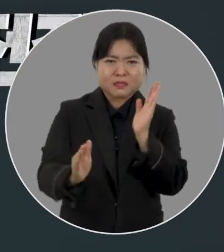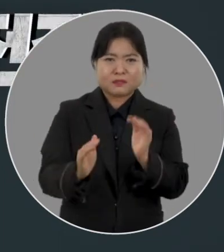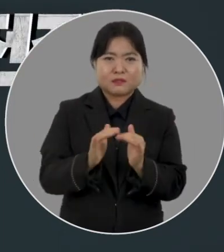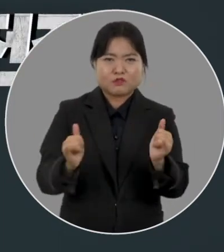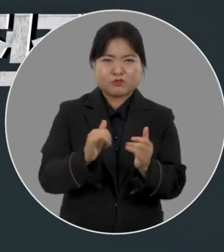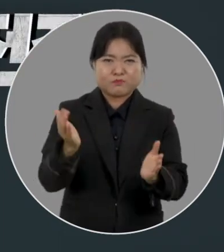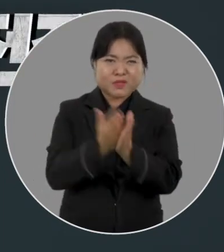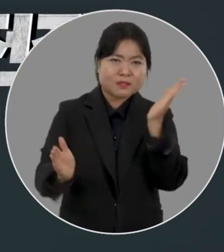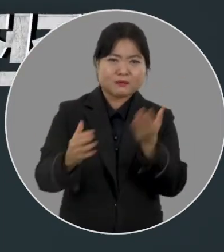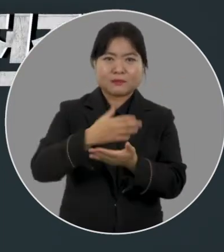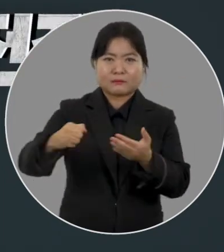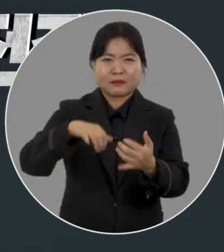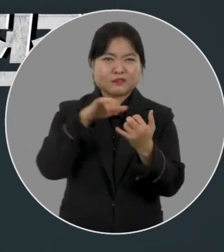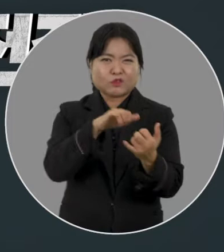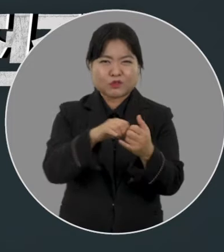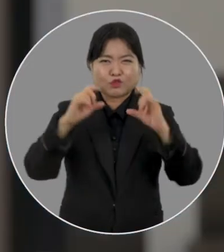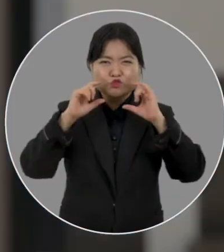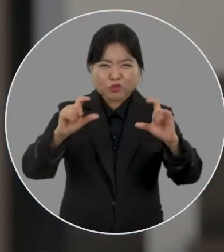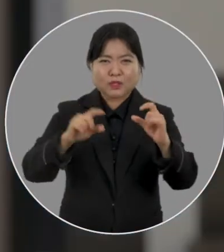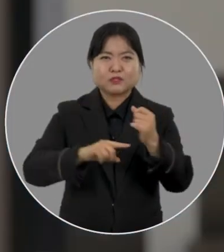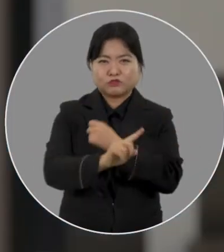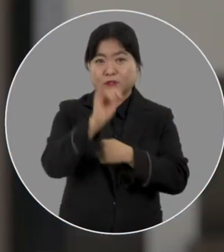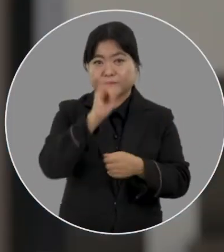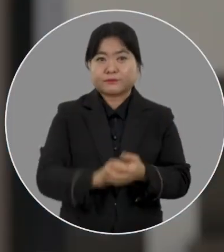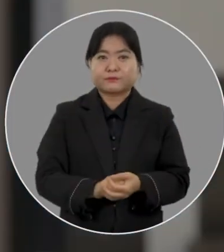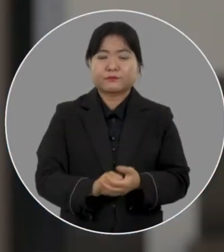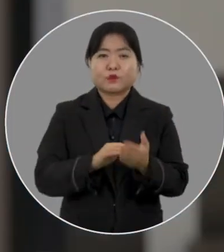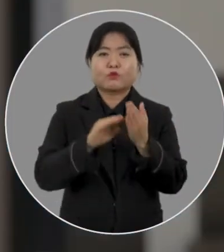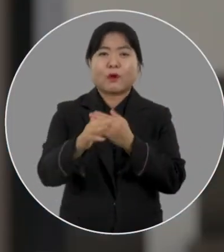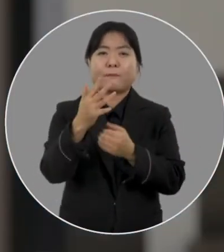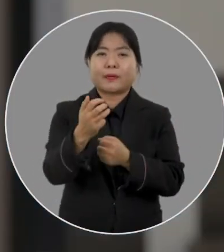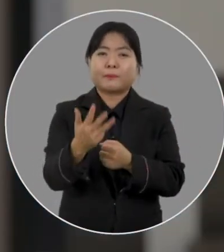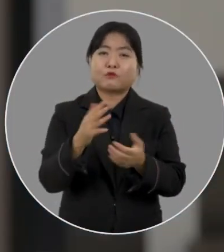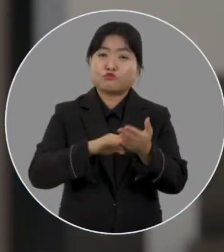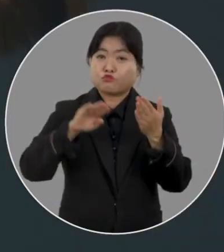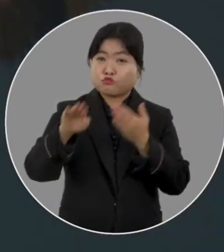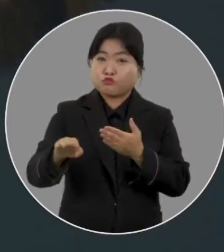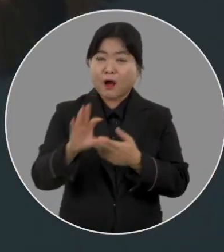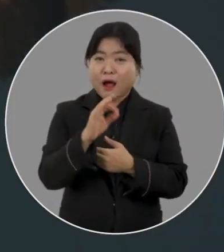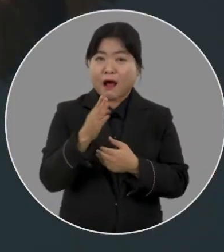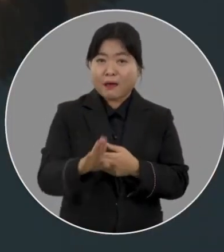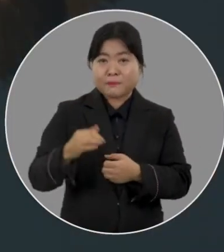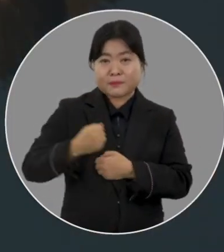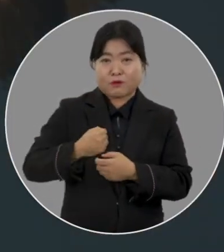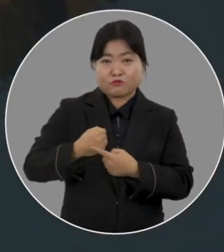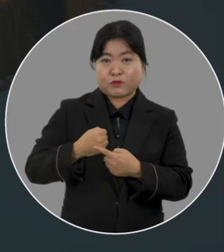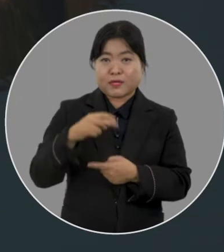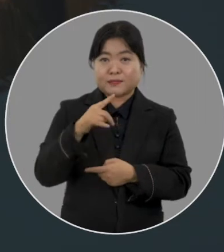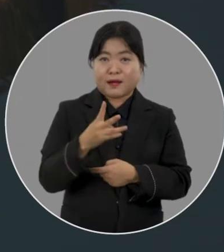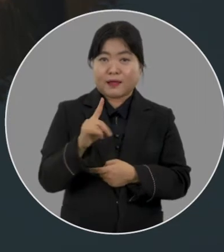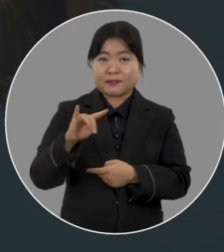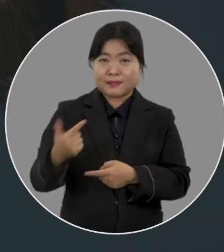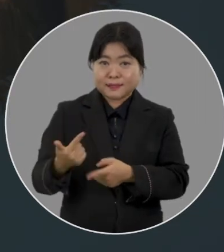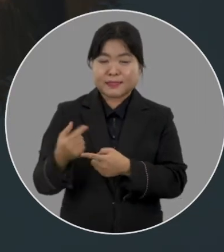전쟁으로 규정하는 이유가 바로 그것입니다. 그 뒤 88년 이후에 아랍 장군이 있던